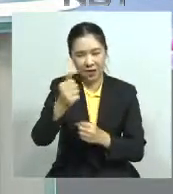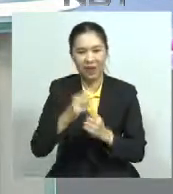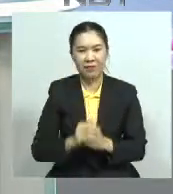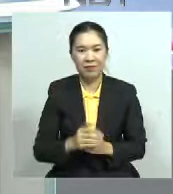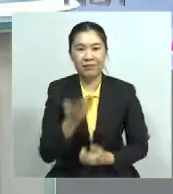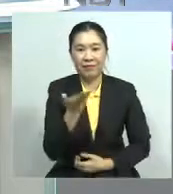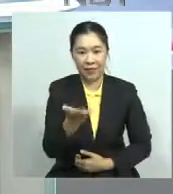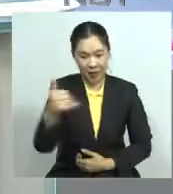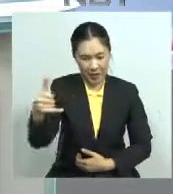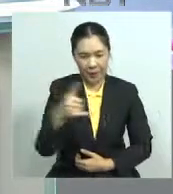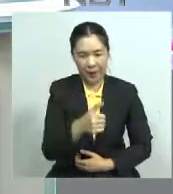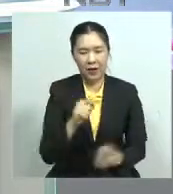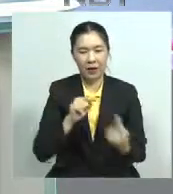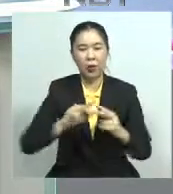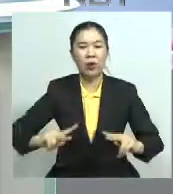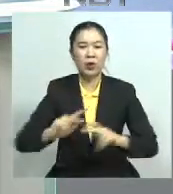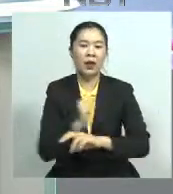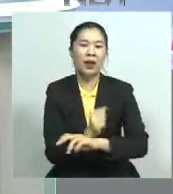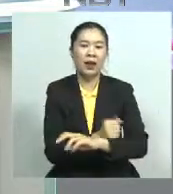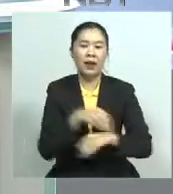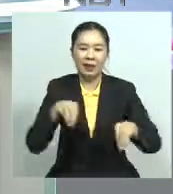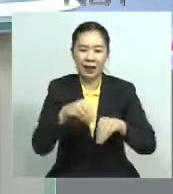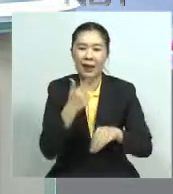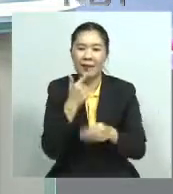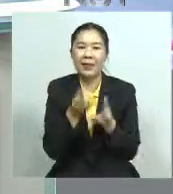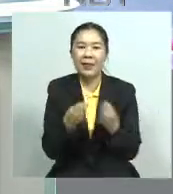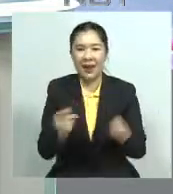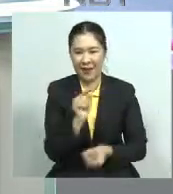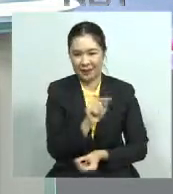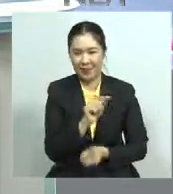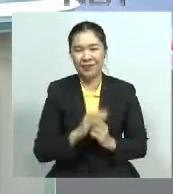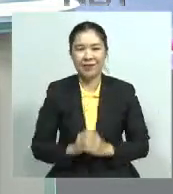จคุณผู้ชมยังแวะกันไปได้นะคะกระทรวงแรงงานใกล้ๆดินแดงแค่นี้นี่เองนะคะ